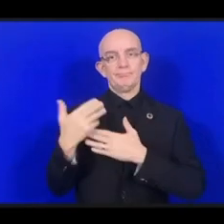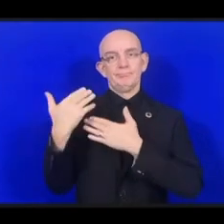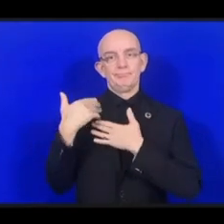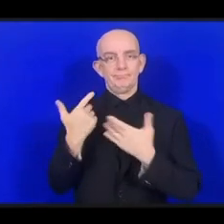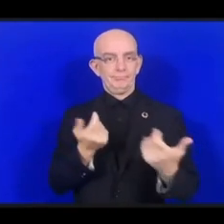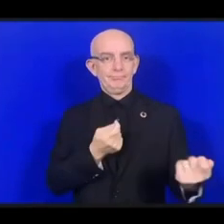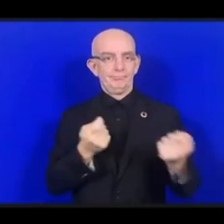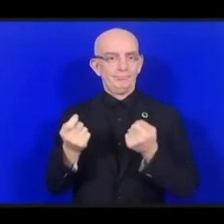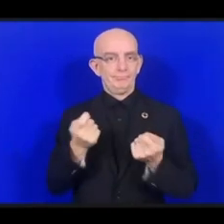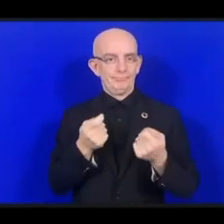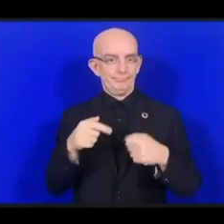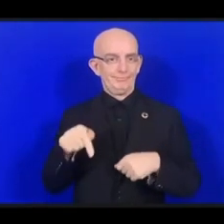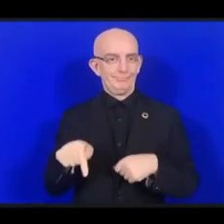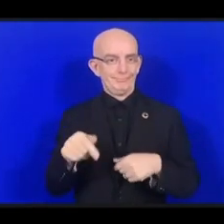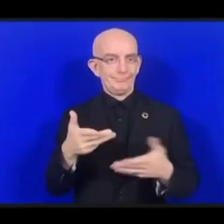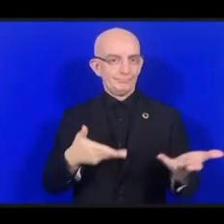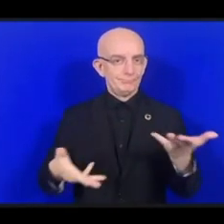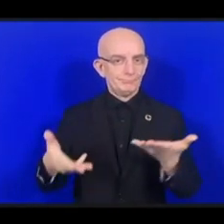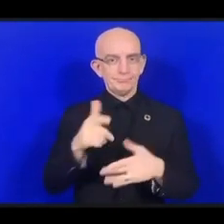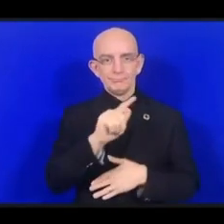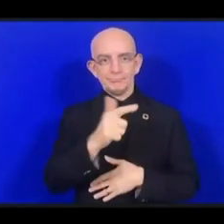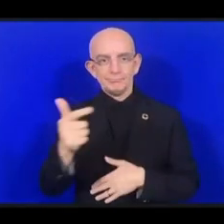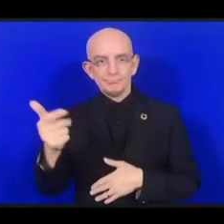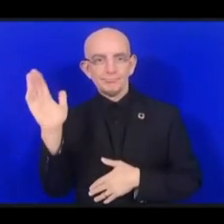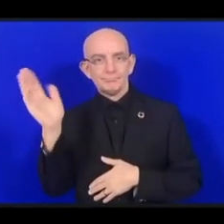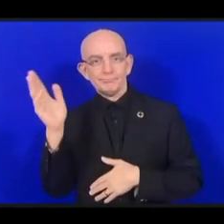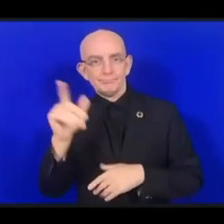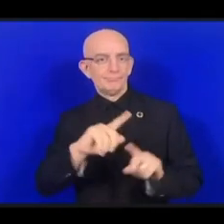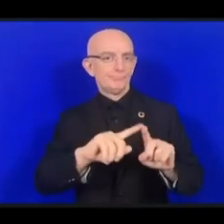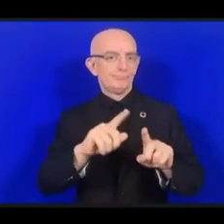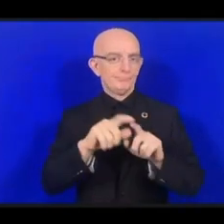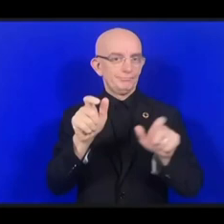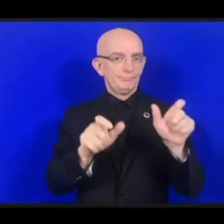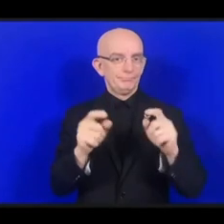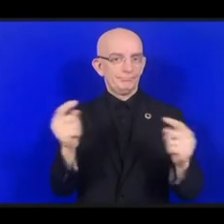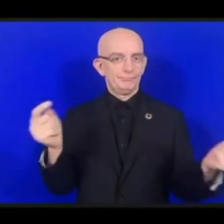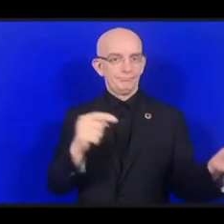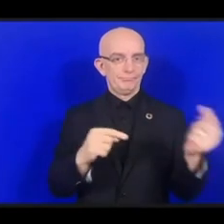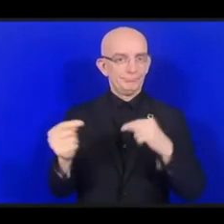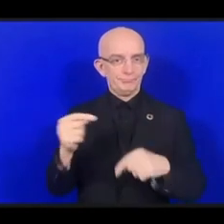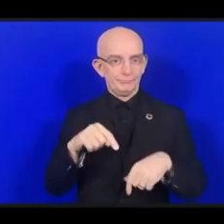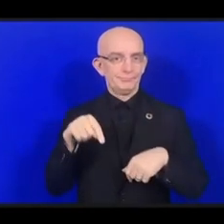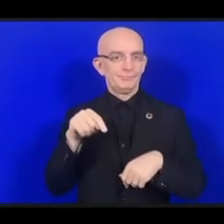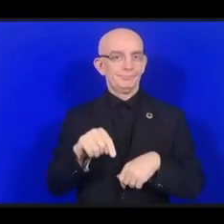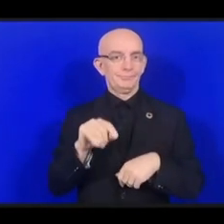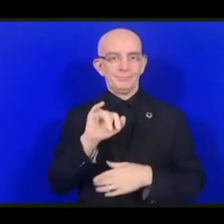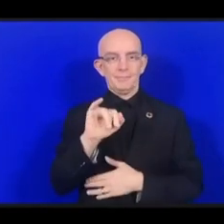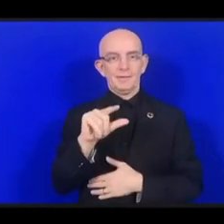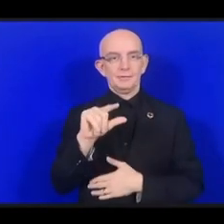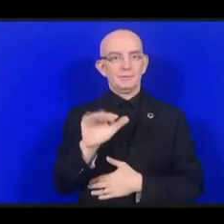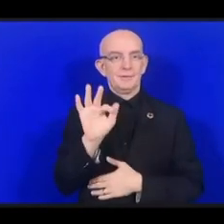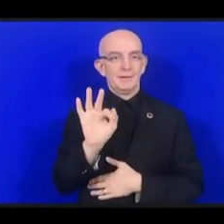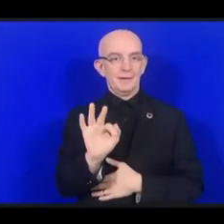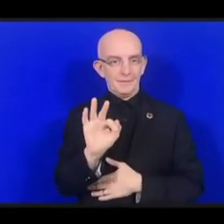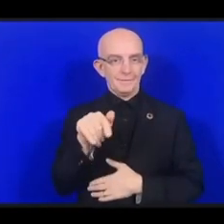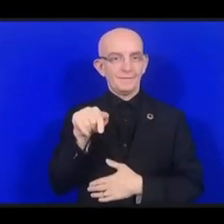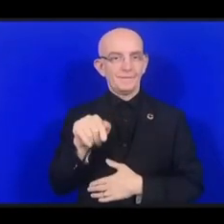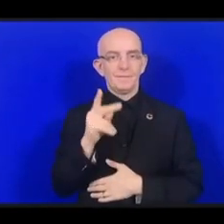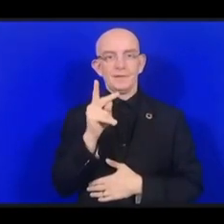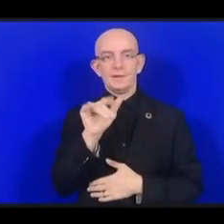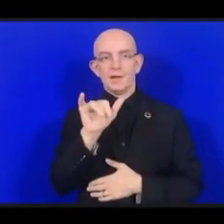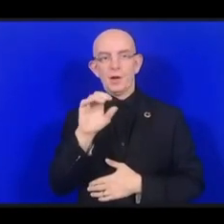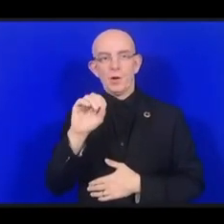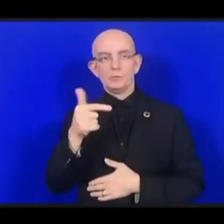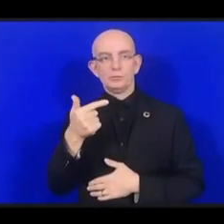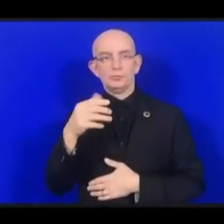في اطار الجلسه الختاميه حكمه الانترنت 2023 في كيوتو سيكون لدينا اداء